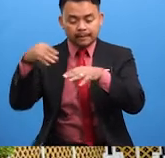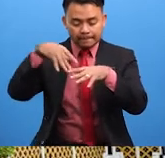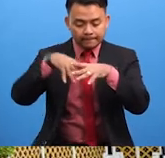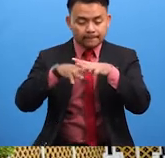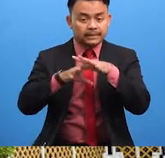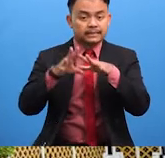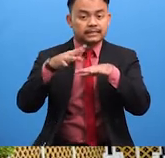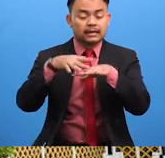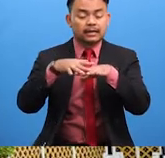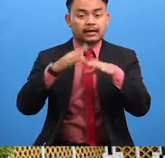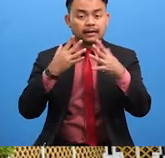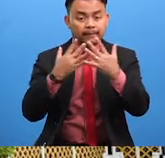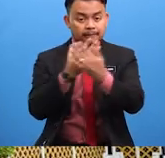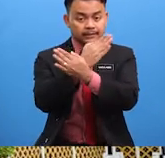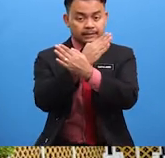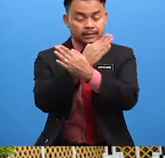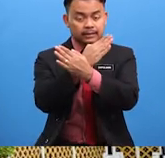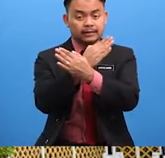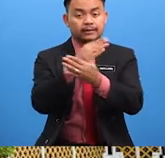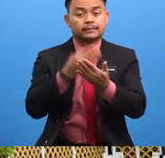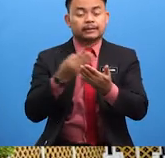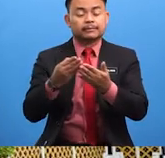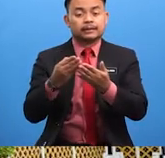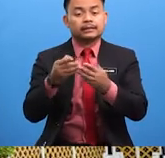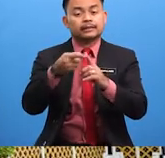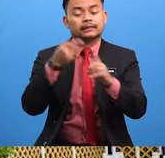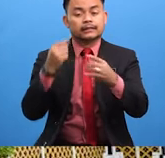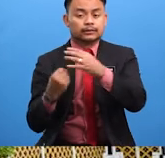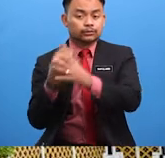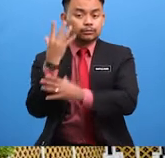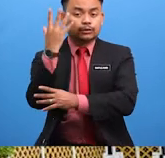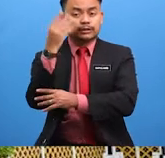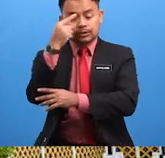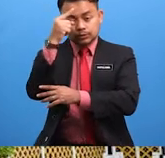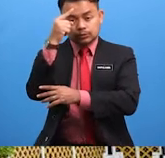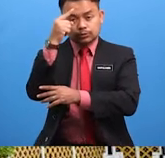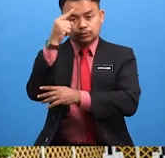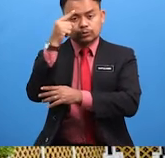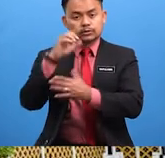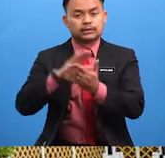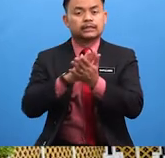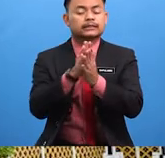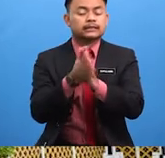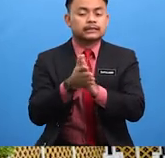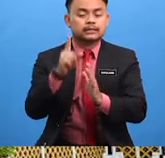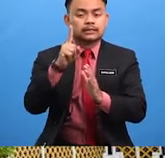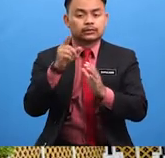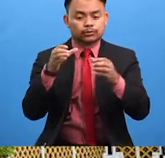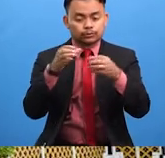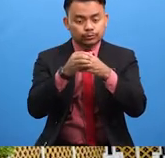tumbuh-tumbuhan untuk dijadikan satu rumpun yang kuat dan boleh digunakan dalam kehidupan